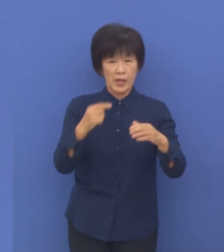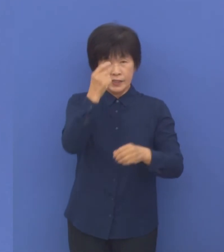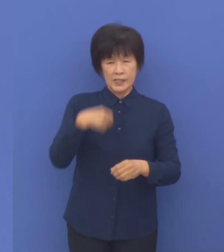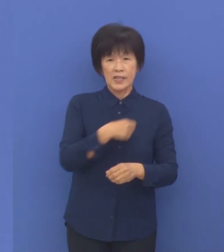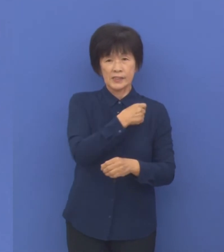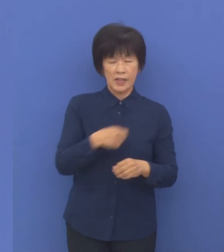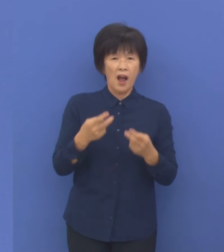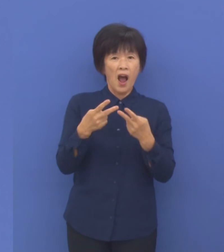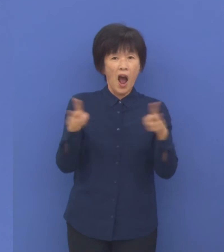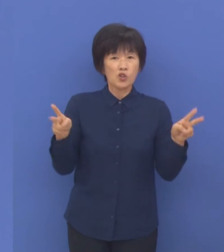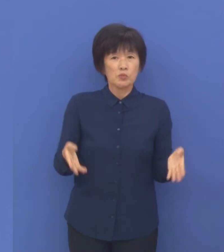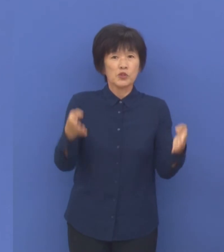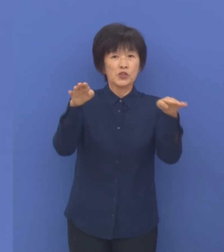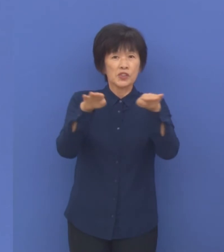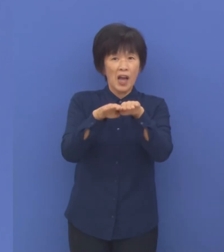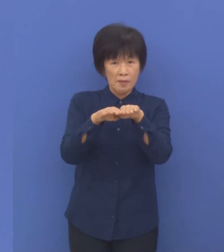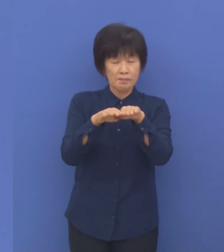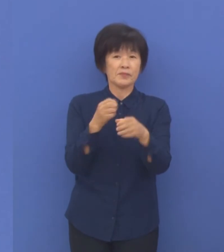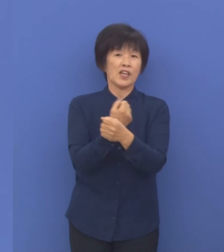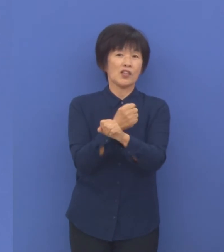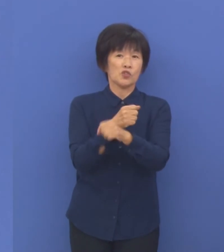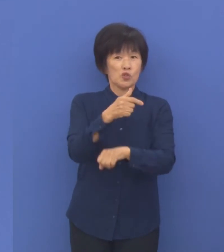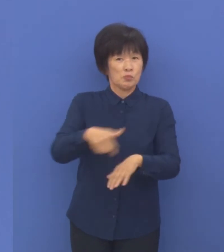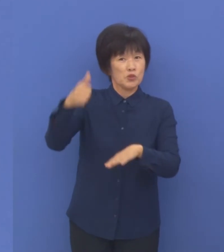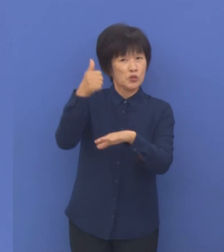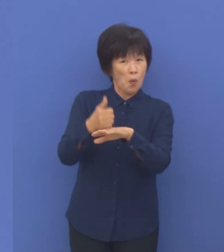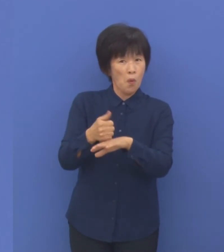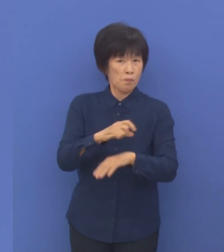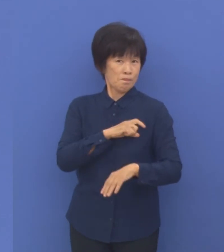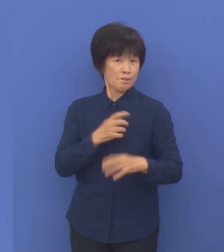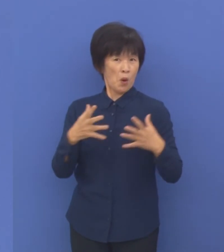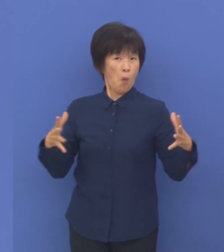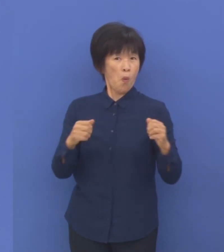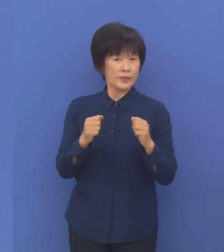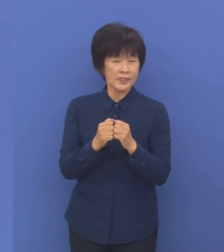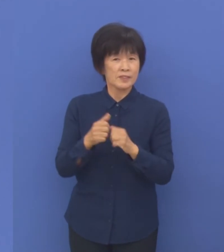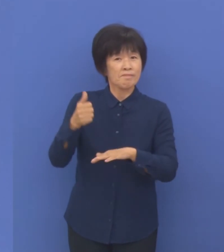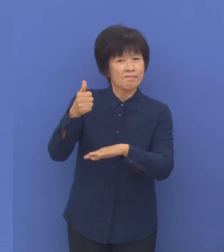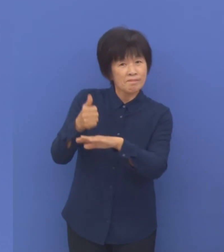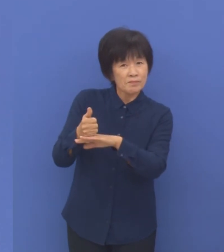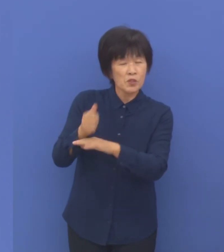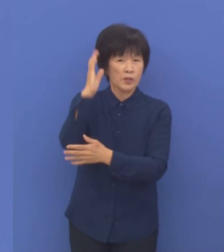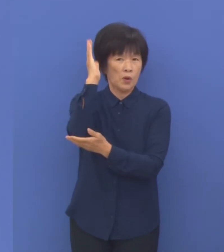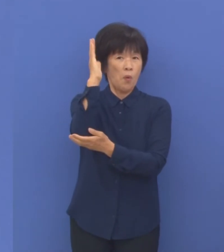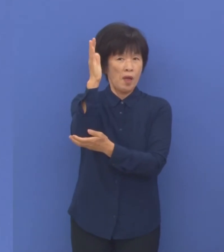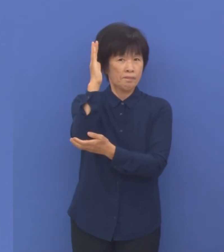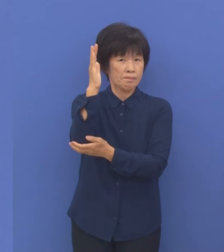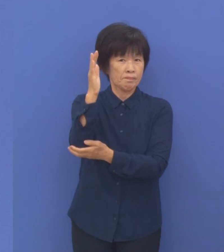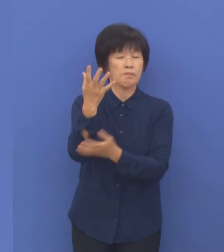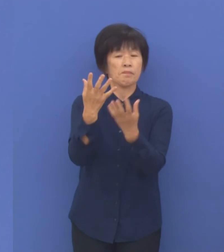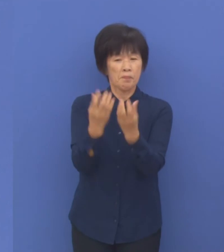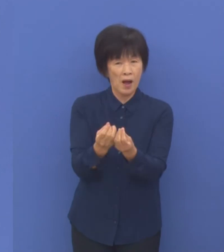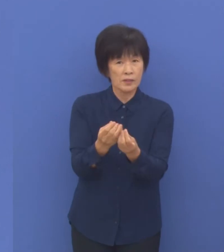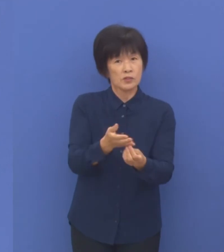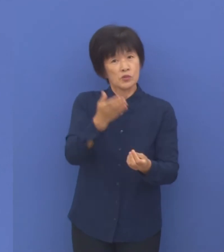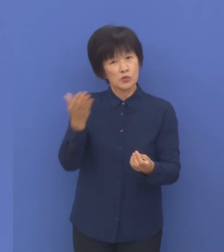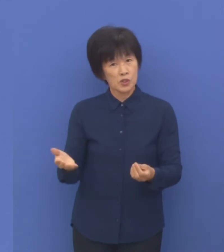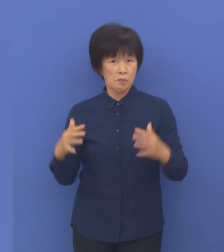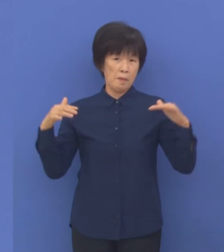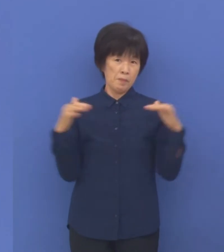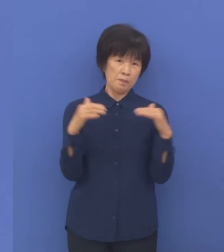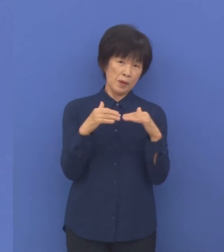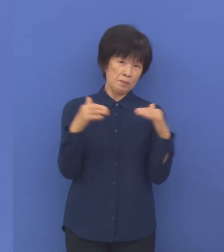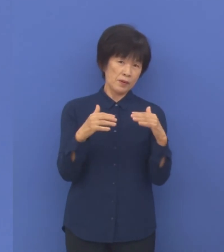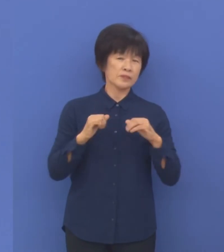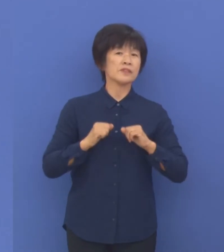部町大石和久氏による基調講演のほかパネルディスカッションを行います皆